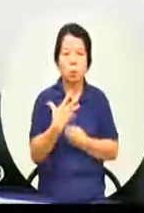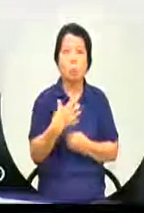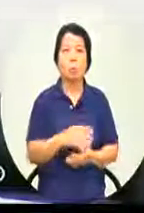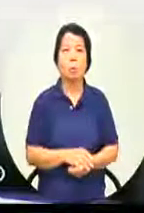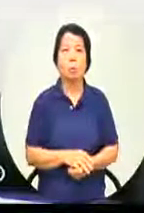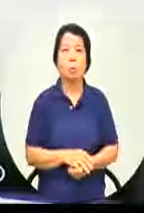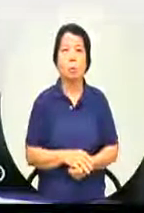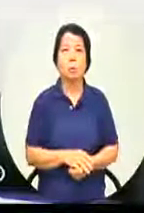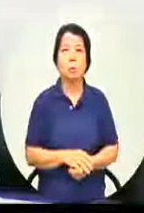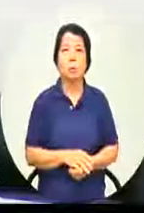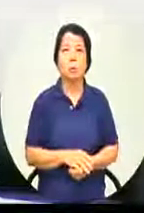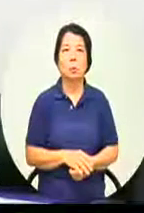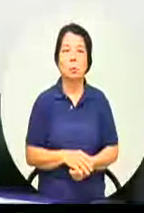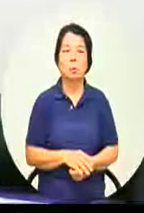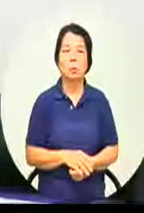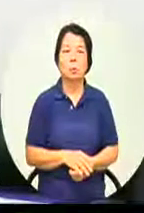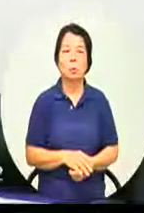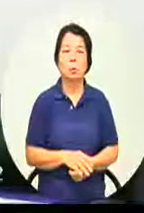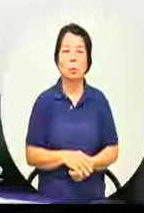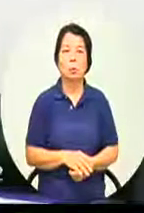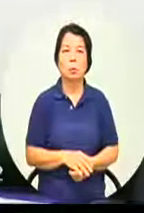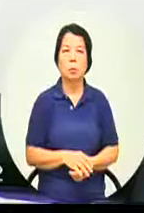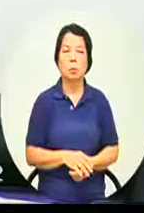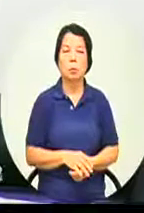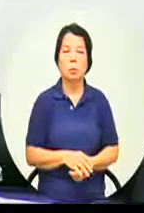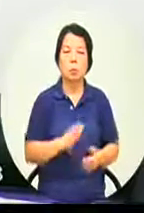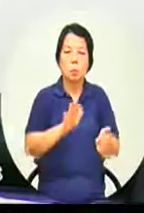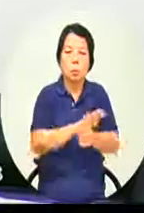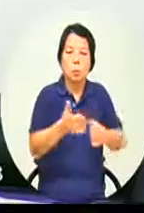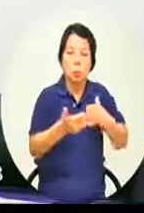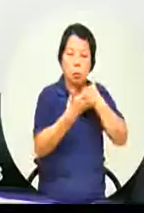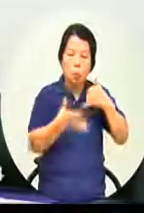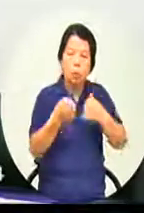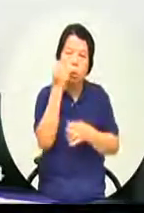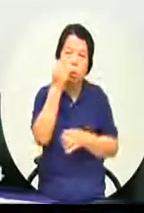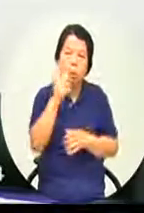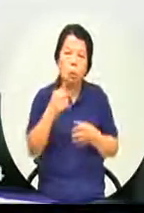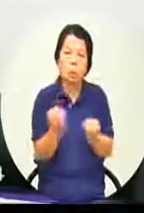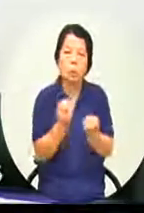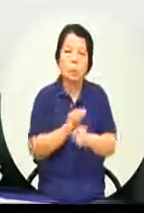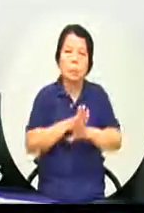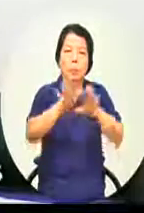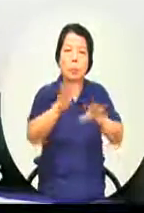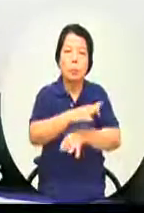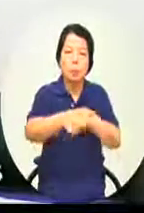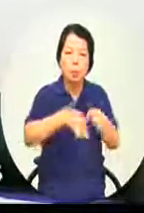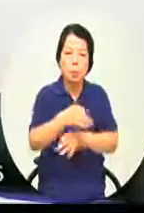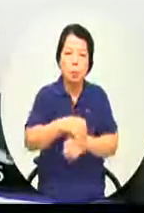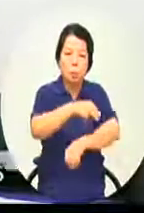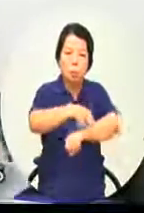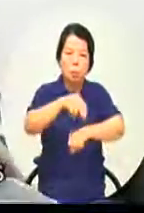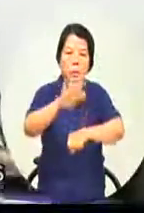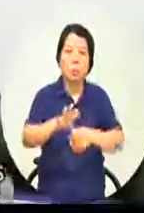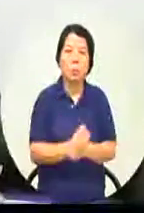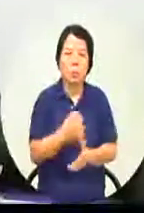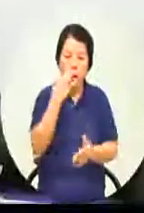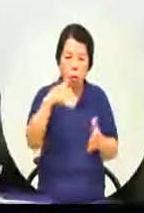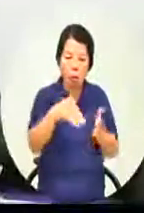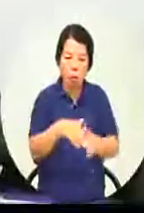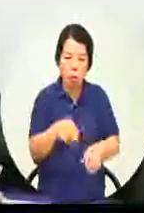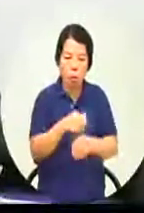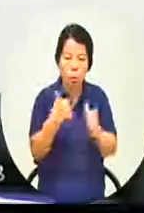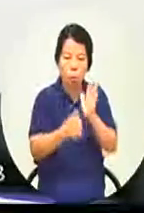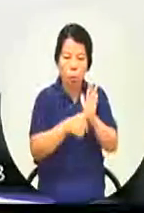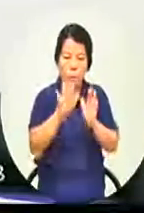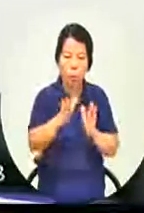说局长你们也提了一个叫做爱河观光发展精进计划，那我只看到这个计划的名称，是不是也